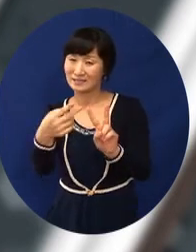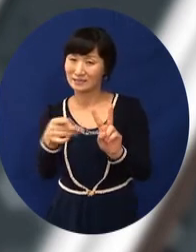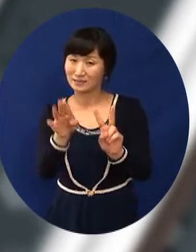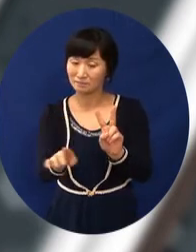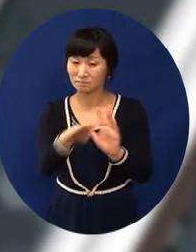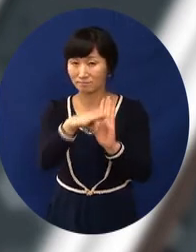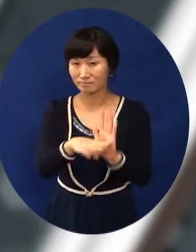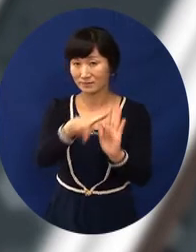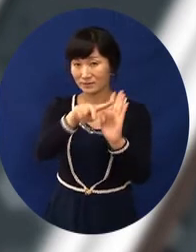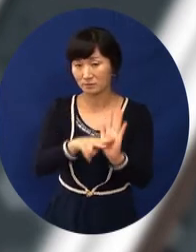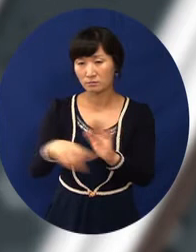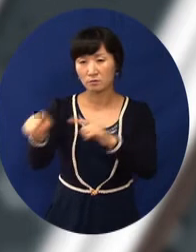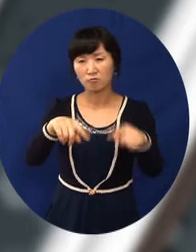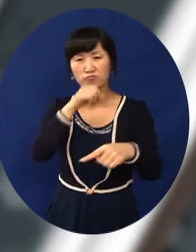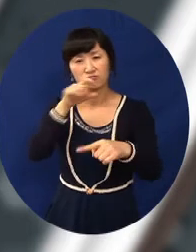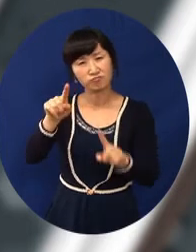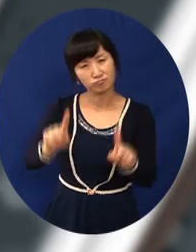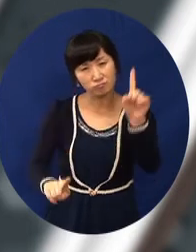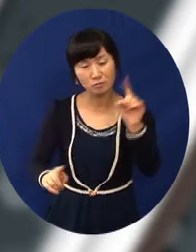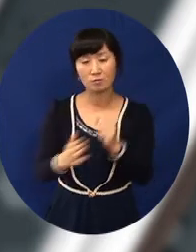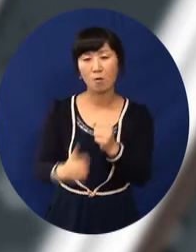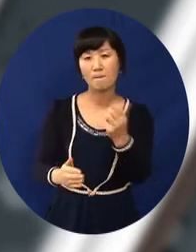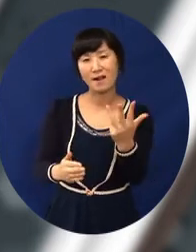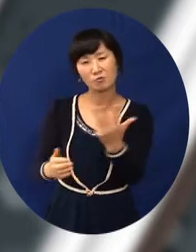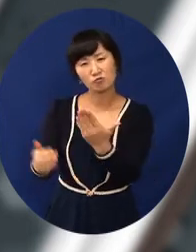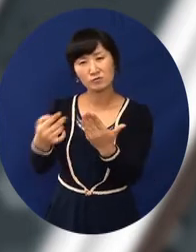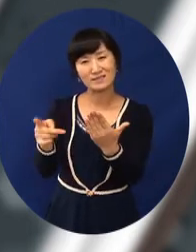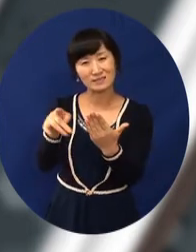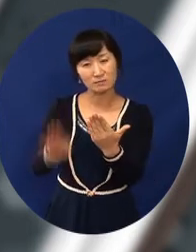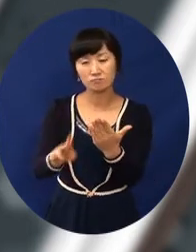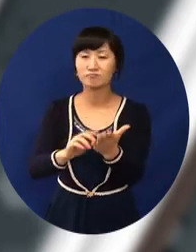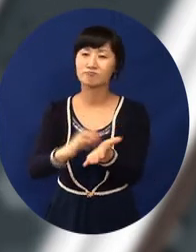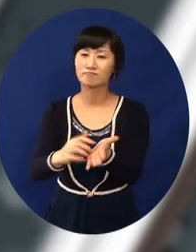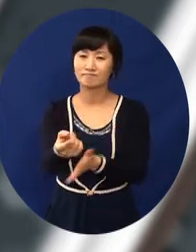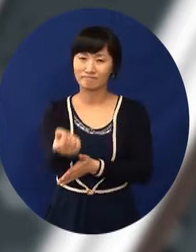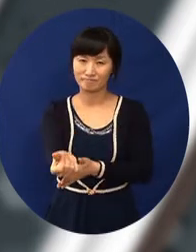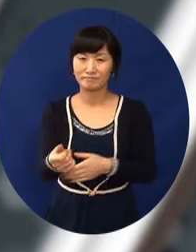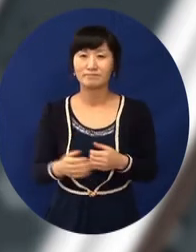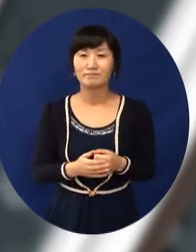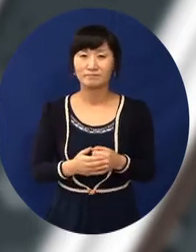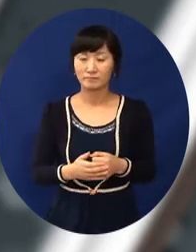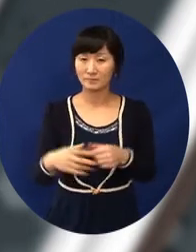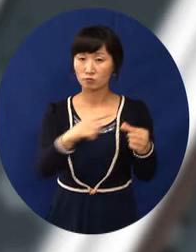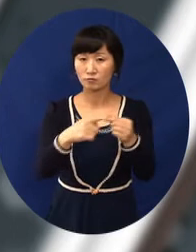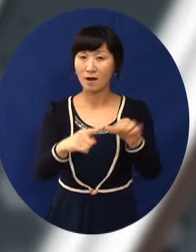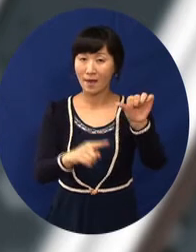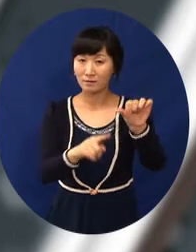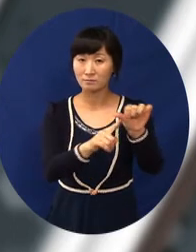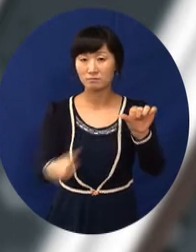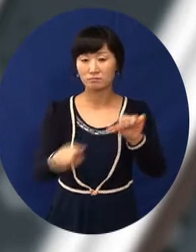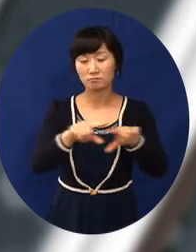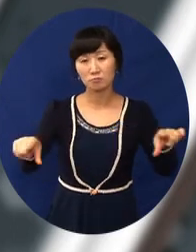2등급 비율이 전국 기준 비율보다 높고 8에서 9등급 비율은 낮았습니다. 특히 국어